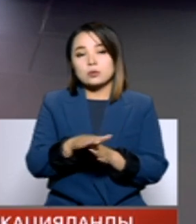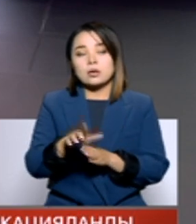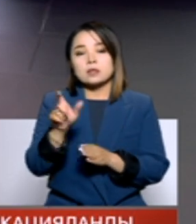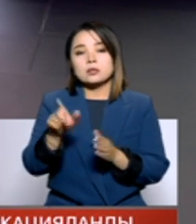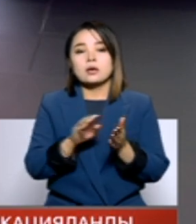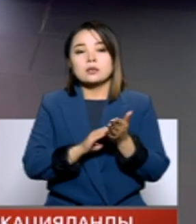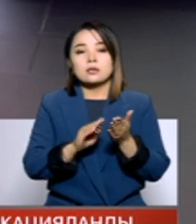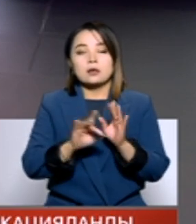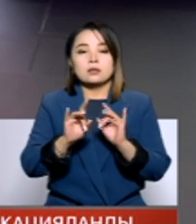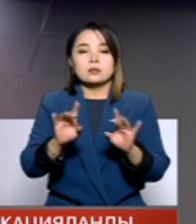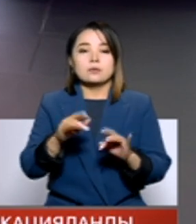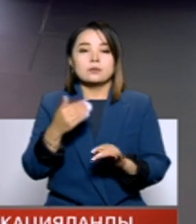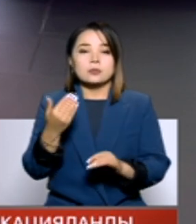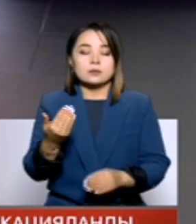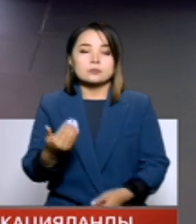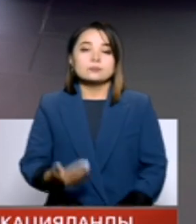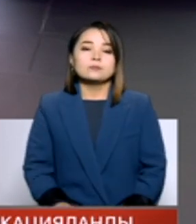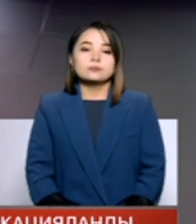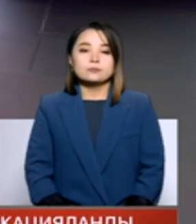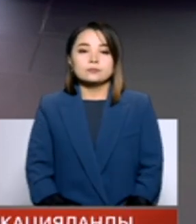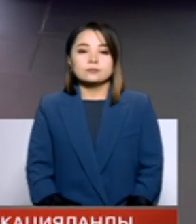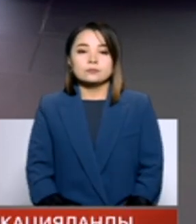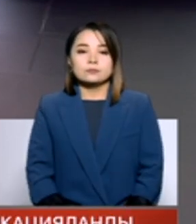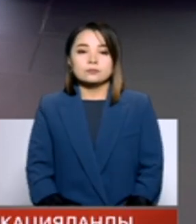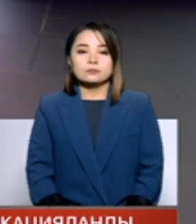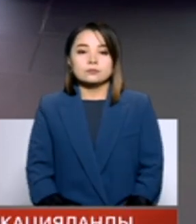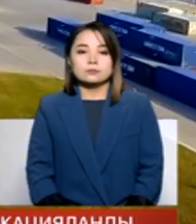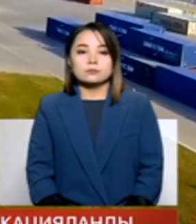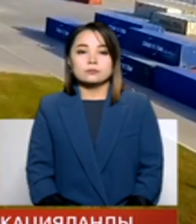тілшіміз Жандос Темірғали тарқатып айтады.